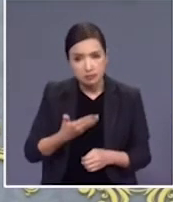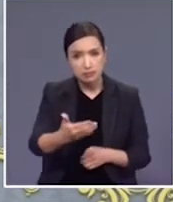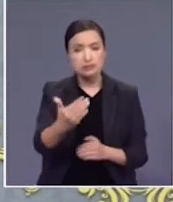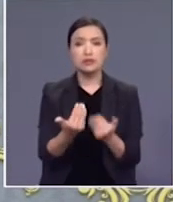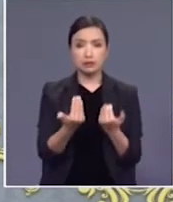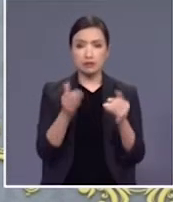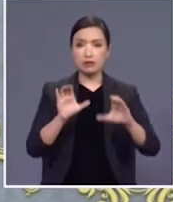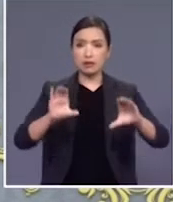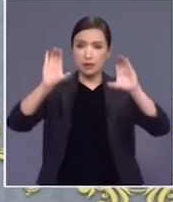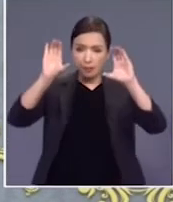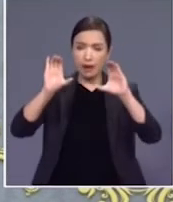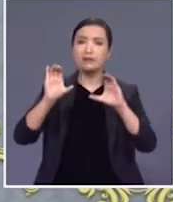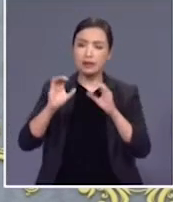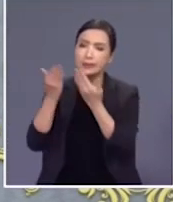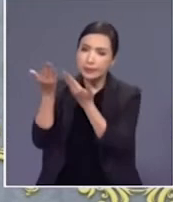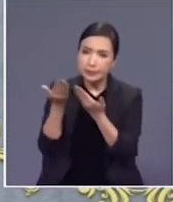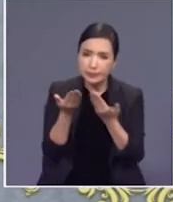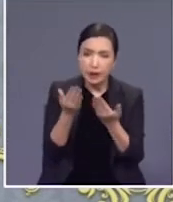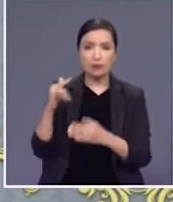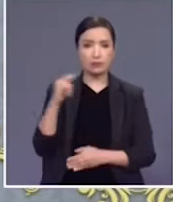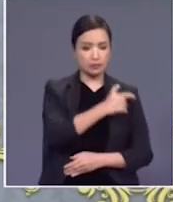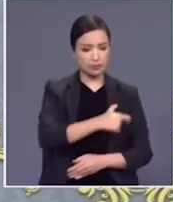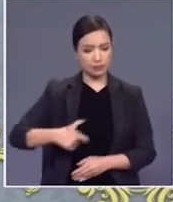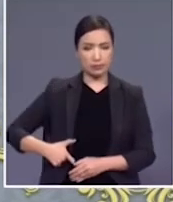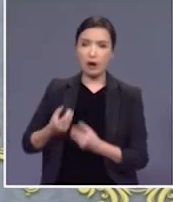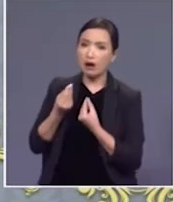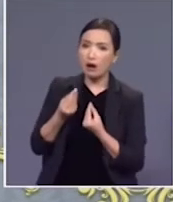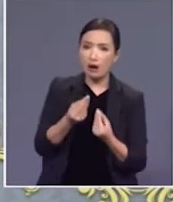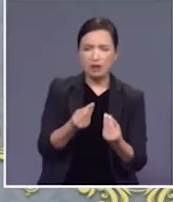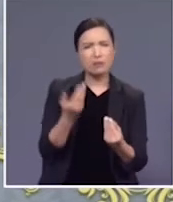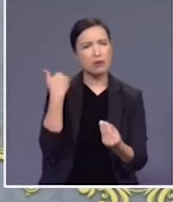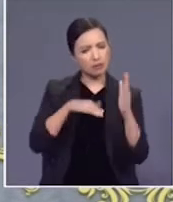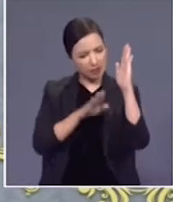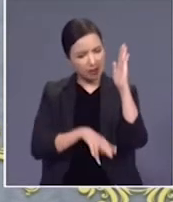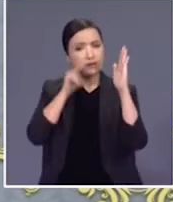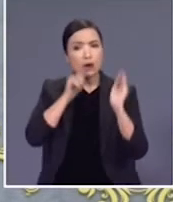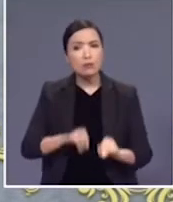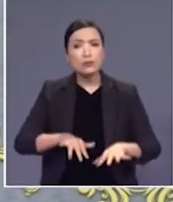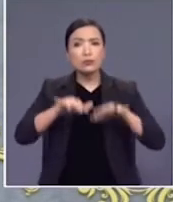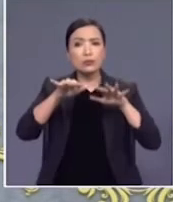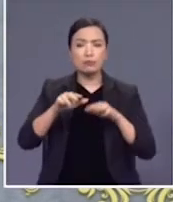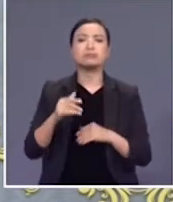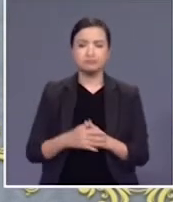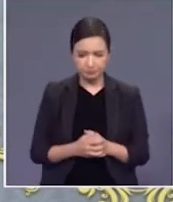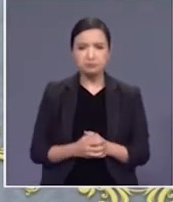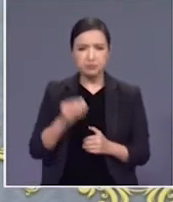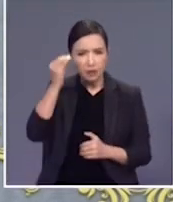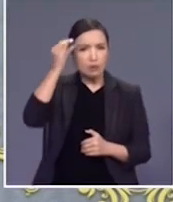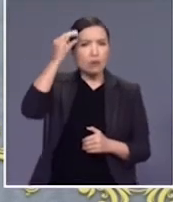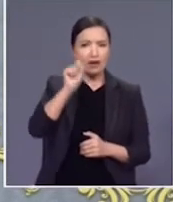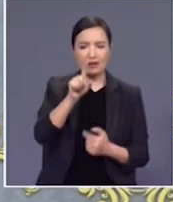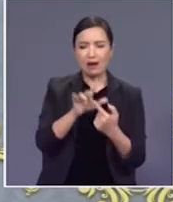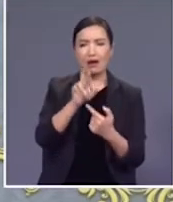ลก็ได้อัญเชิญพระกระแสรับสั่งของสมเด็จพระเจ้าอยู่หัวเมื่อครั้งเกิดทุกภัยภาคใต้ที่ผ่านมานะครับนับเป็นสาพระราชาใส่เกล้าใส่กระ